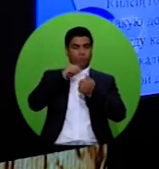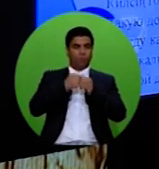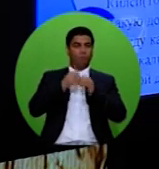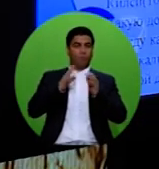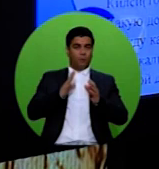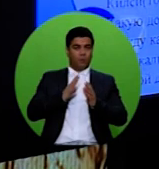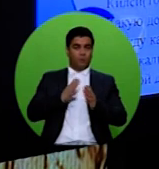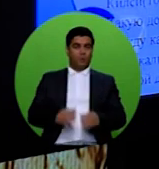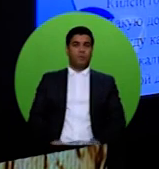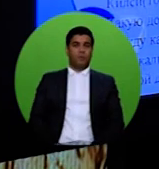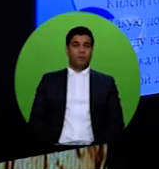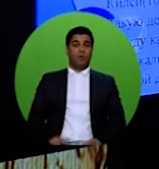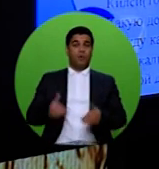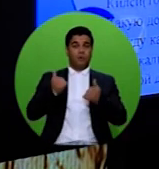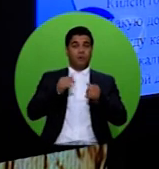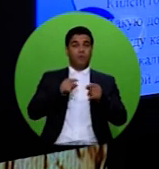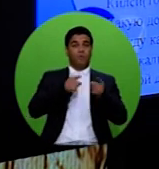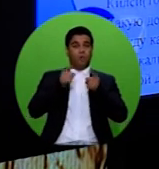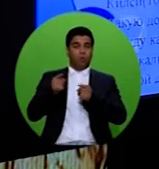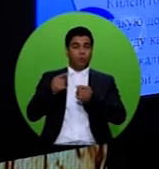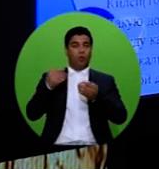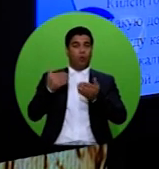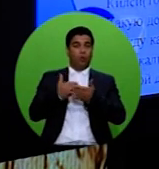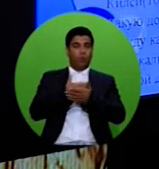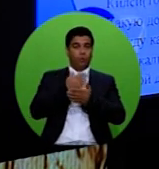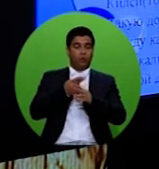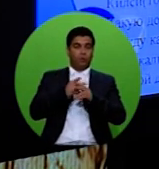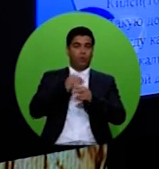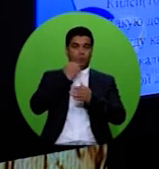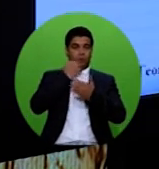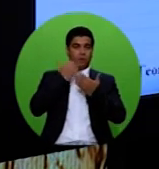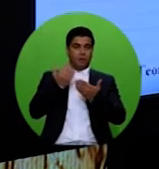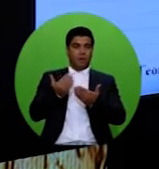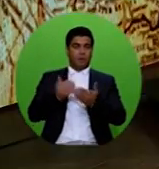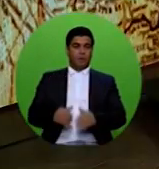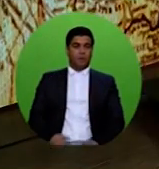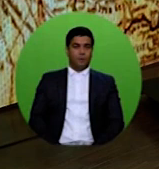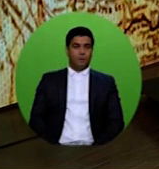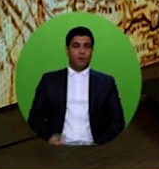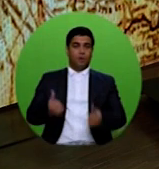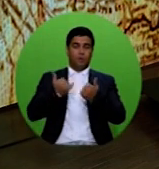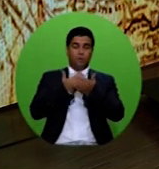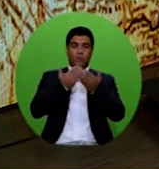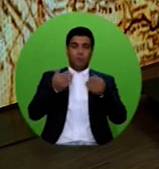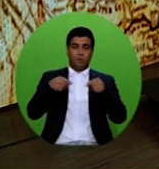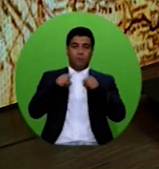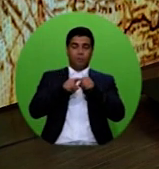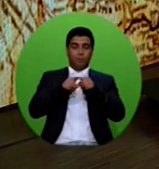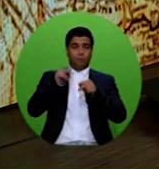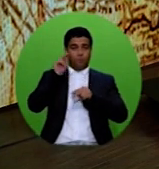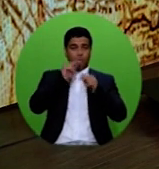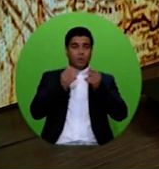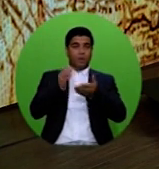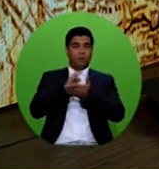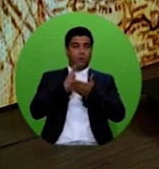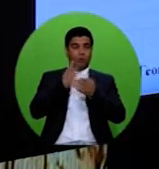известны. Итак, переходим к изучению нового материала. Сегодня мы с вами, ребята, познакомимся